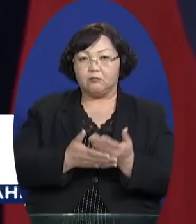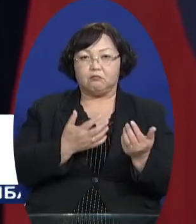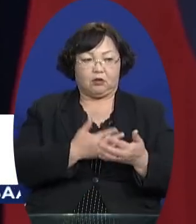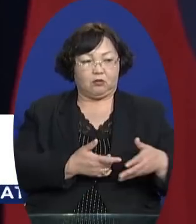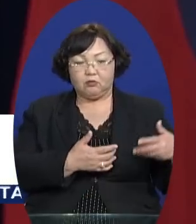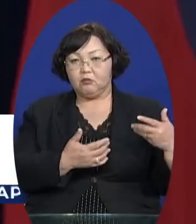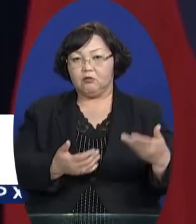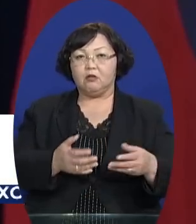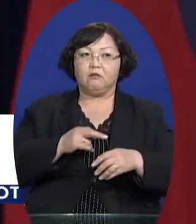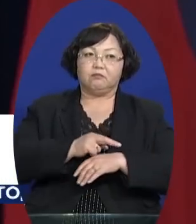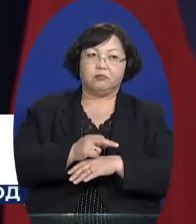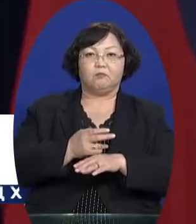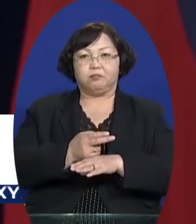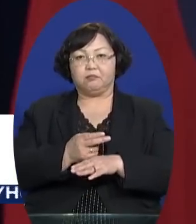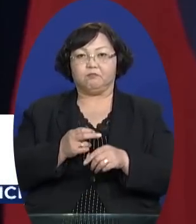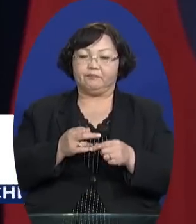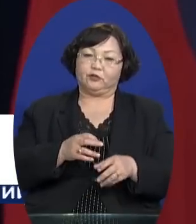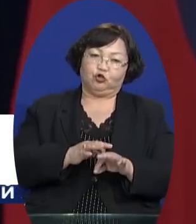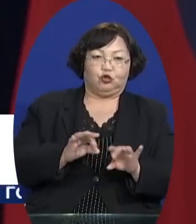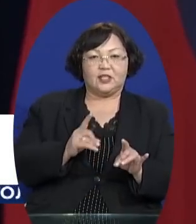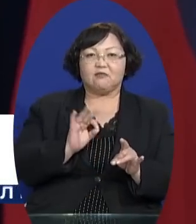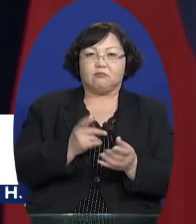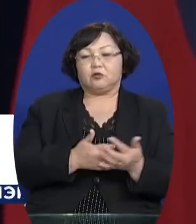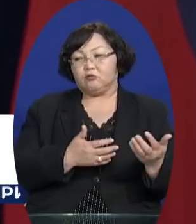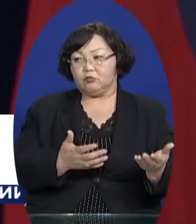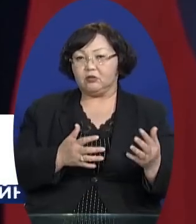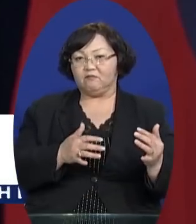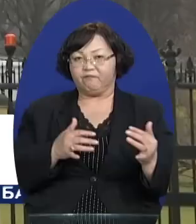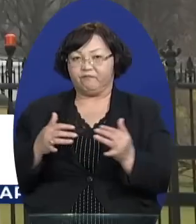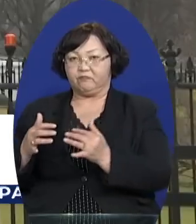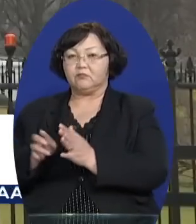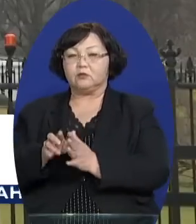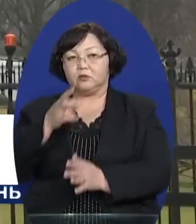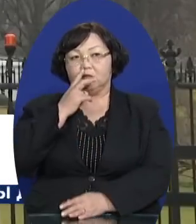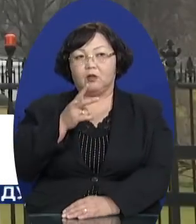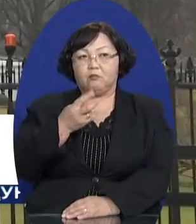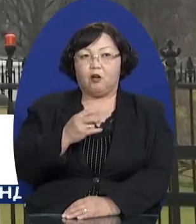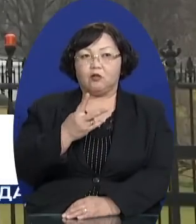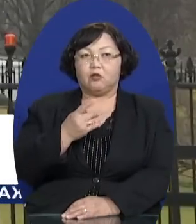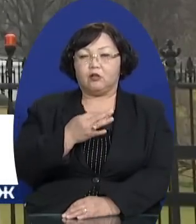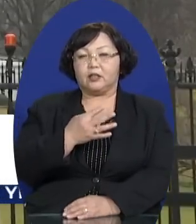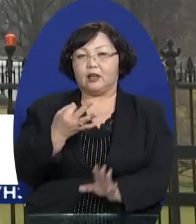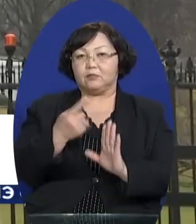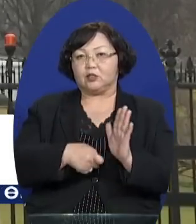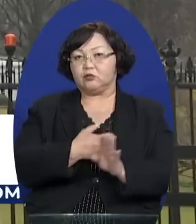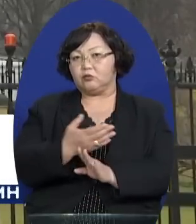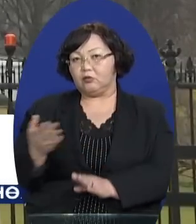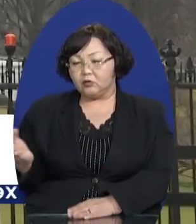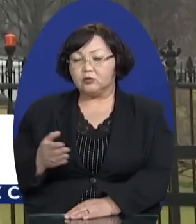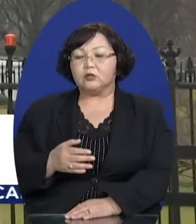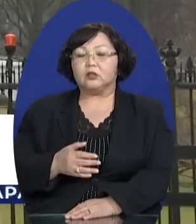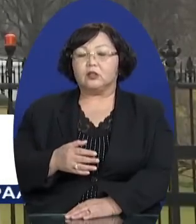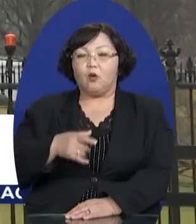Америкийн төрийн яримчин дарга Энтони Блинкен мэдгдсэн байна. 2021 оны 8 дугаар сараас хойш Пентагоны нөөцөөс Украинд олгож